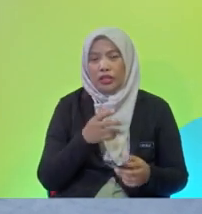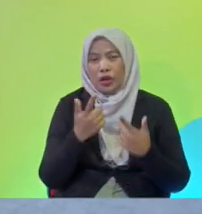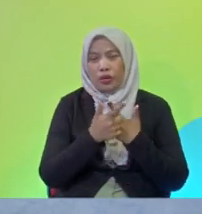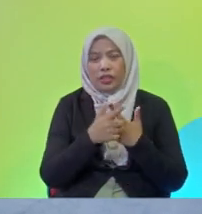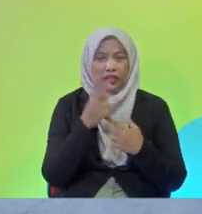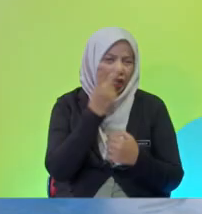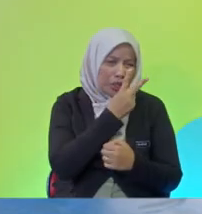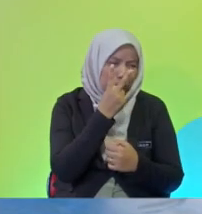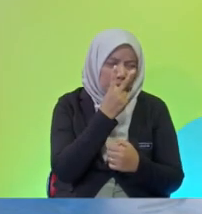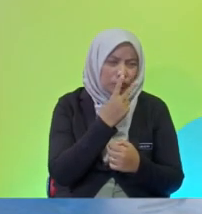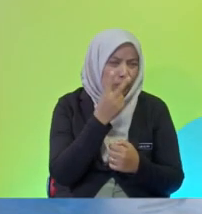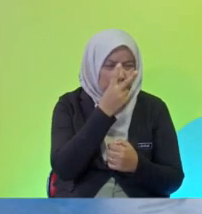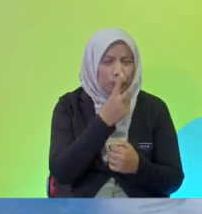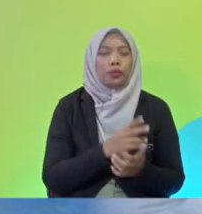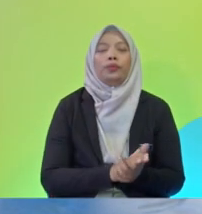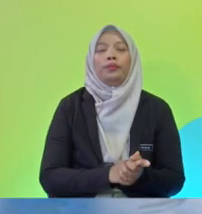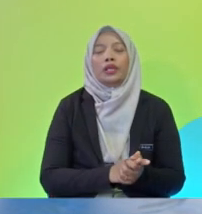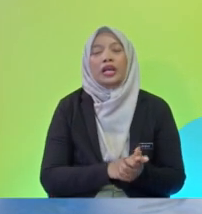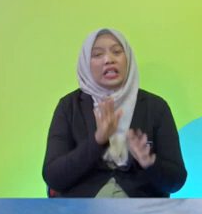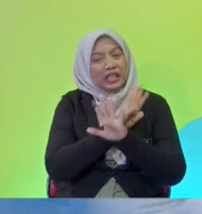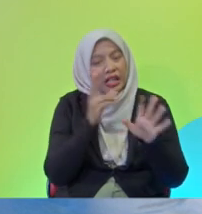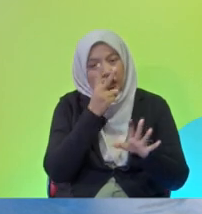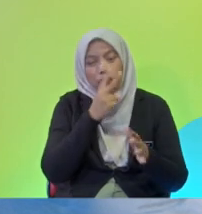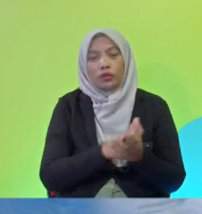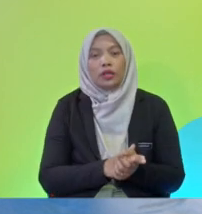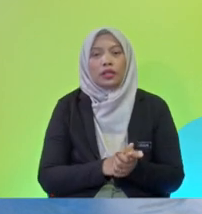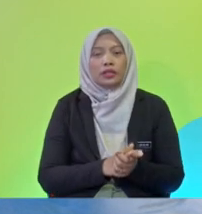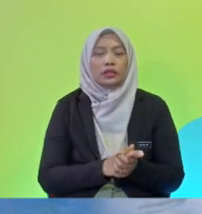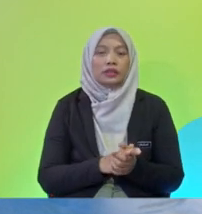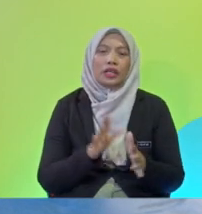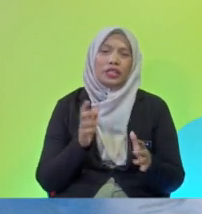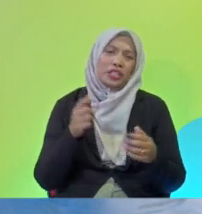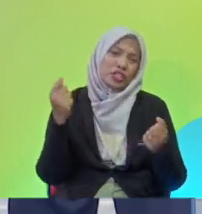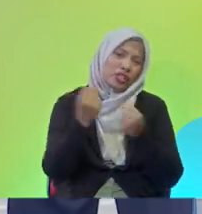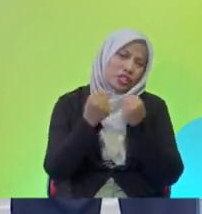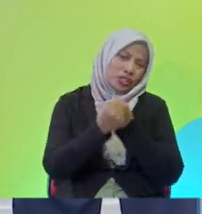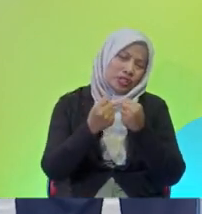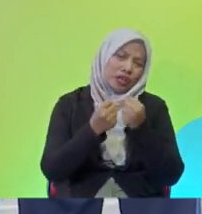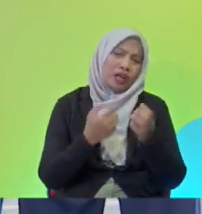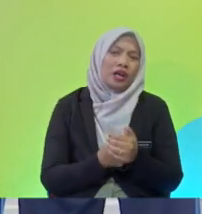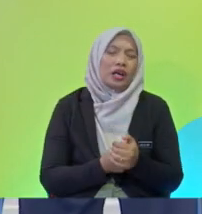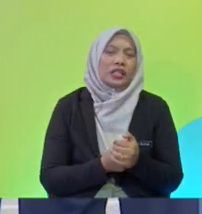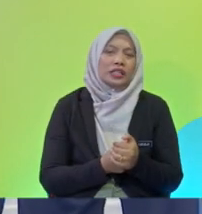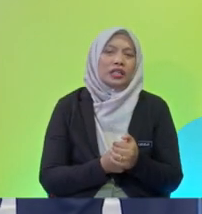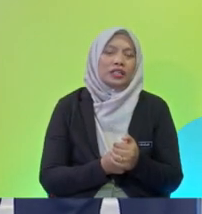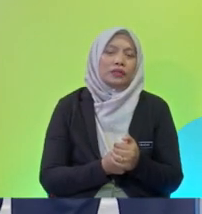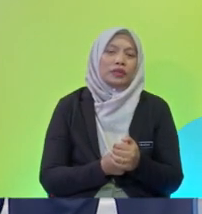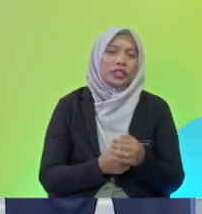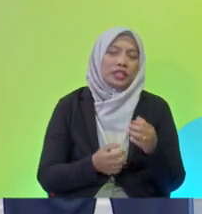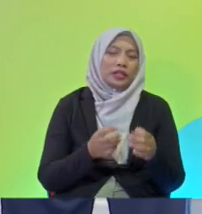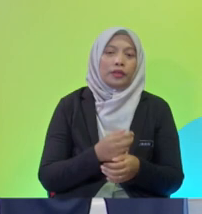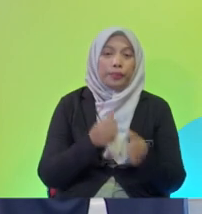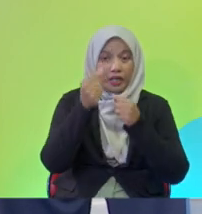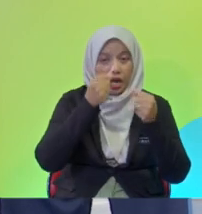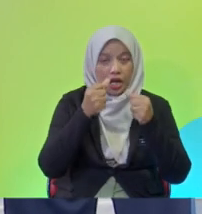lawan. Jadi itu dia. Sebab saya nampak tadi Zarif dia tak bertindak untuk menyerang sangat. Ya. Tapi nampak macam mengelirukan keadaan.